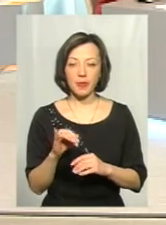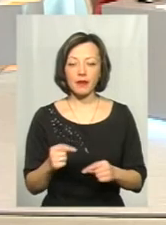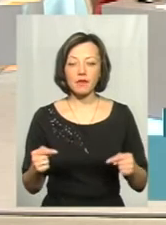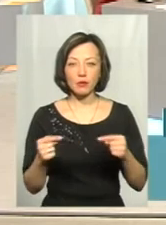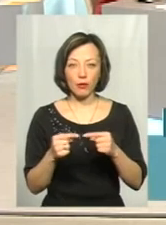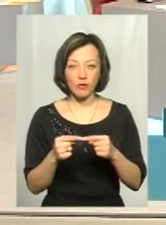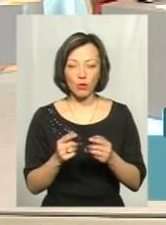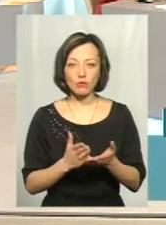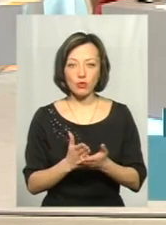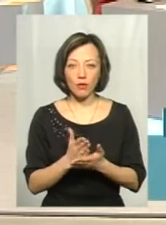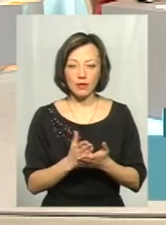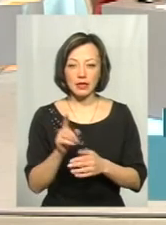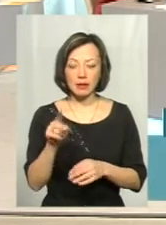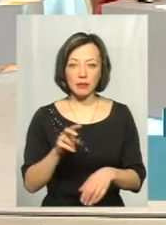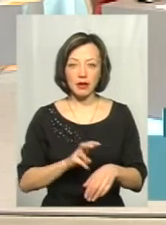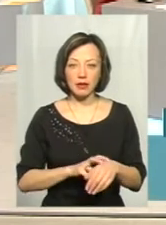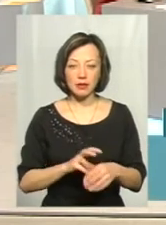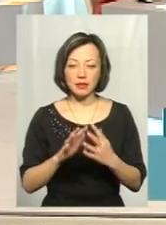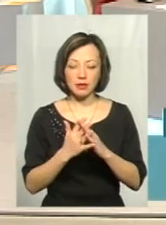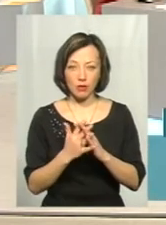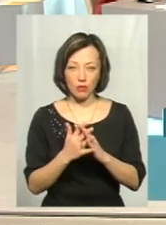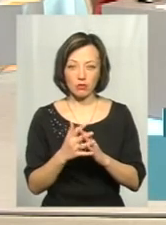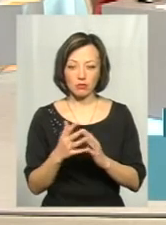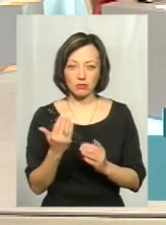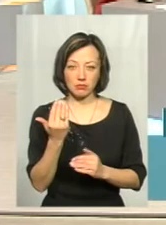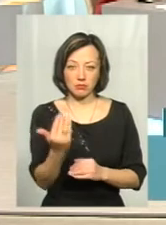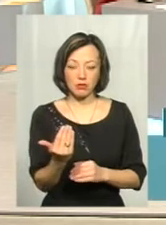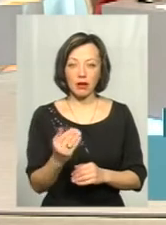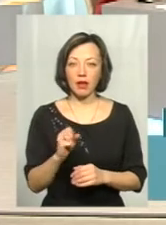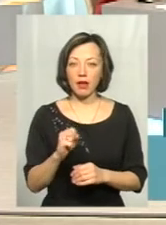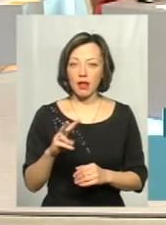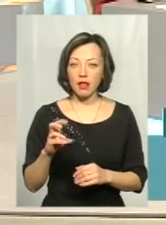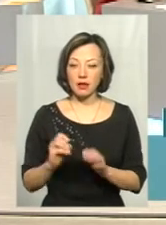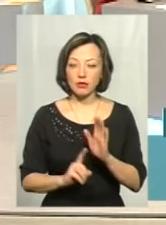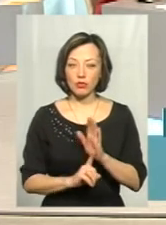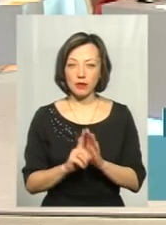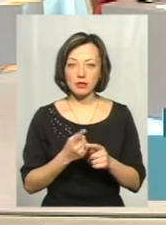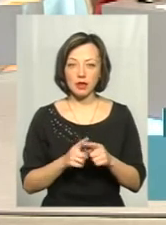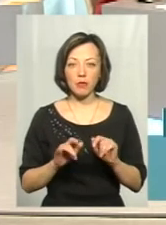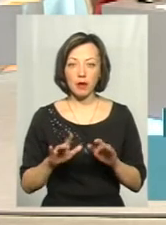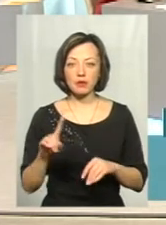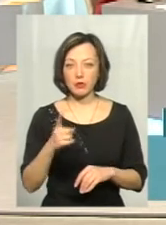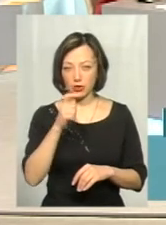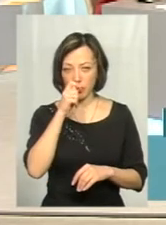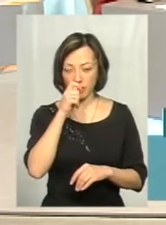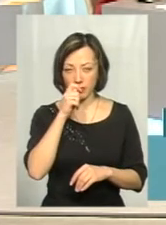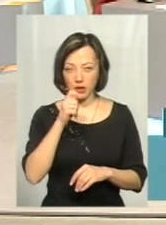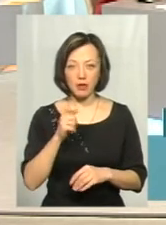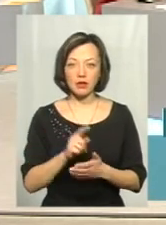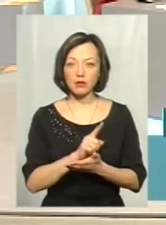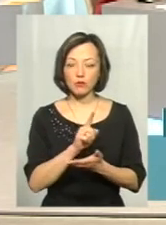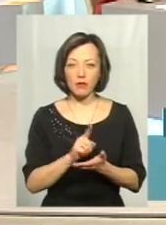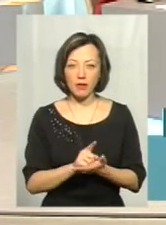він обслуговується тим лікарем, за яким це село закріплено. Але з стартуванням цієї кампанії з 1 квітня він не зобов'язаний